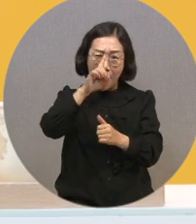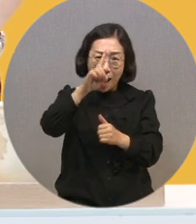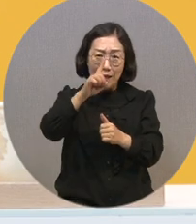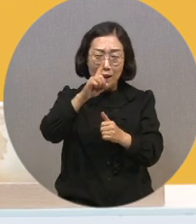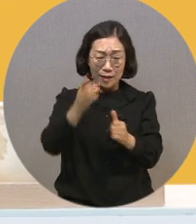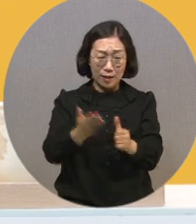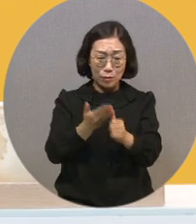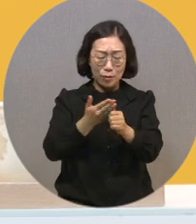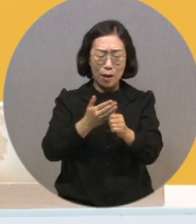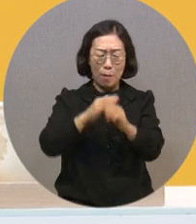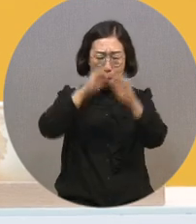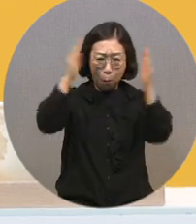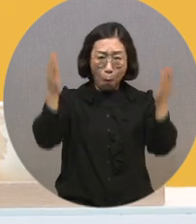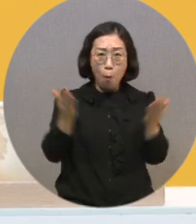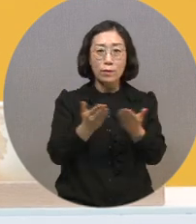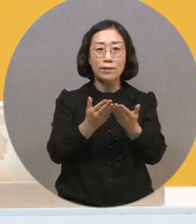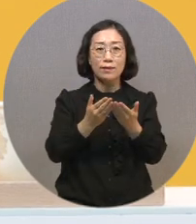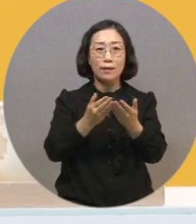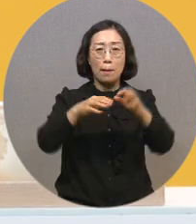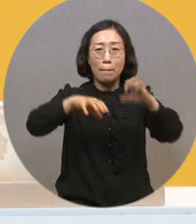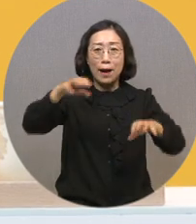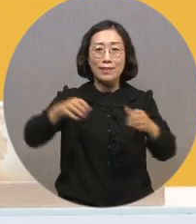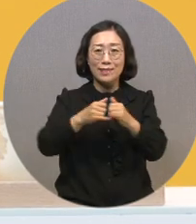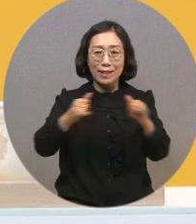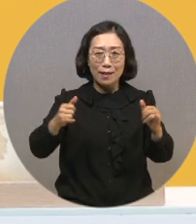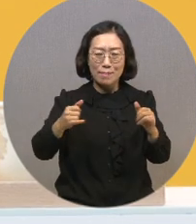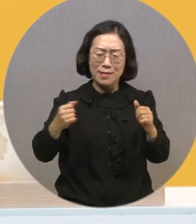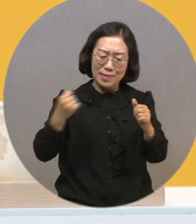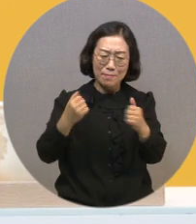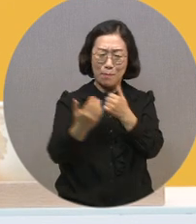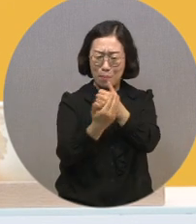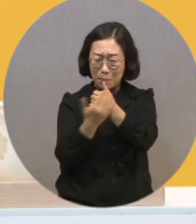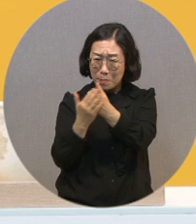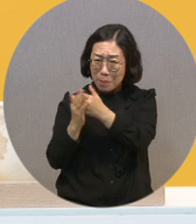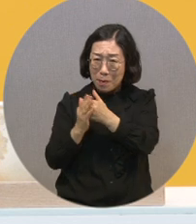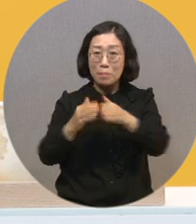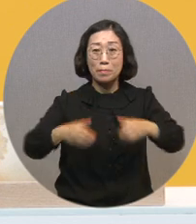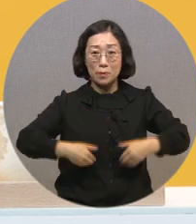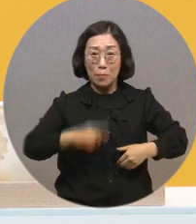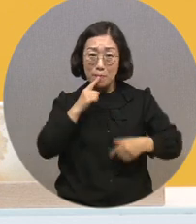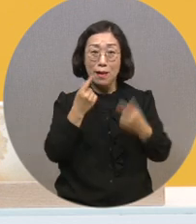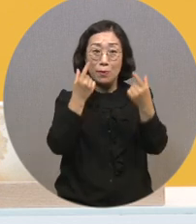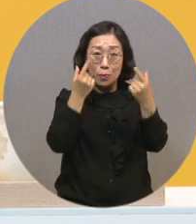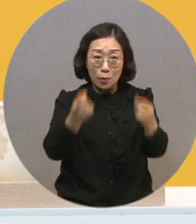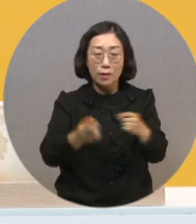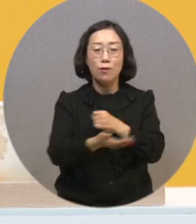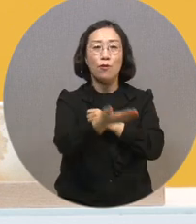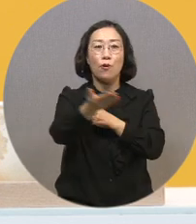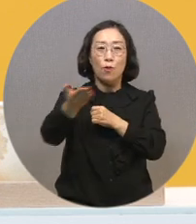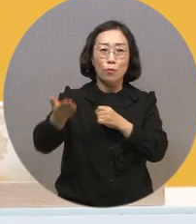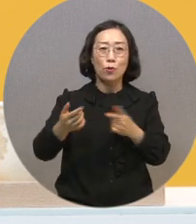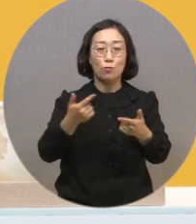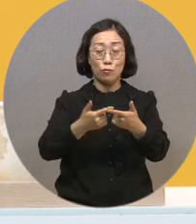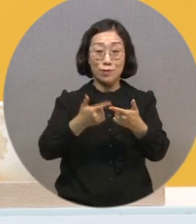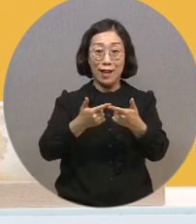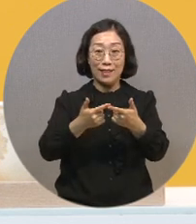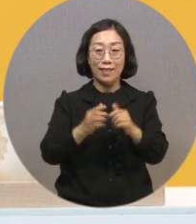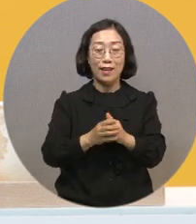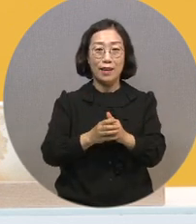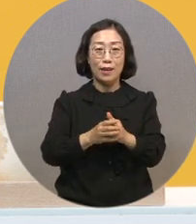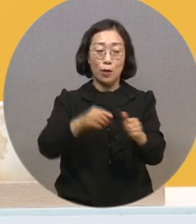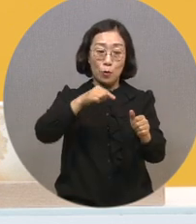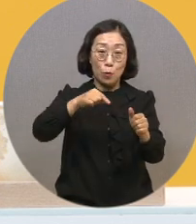마을이 다 함께 힘을 보태야 한다듯이 복지TV 시청자 여러분들께서도 우리 부산 광역시